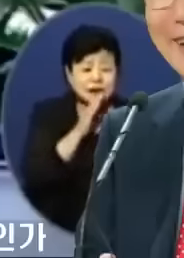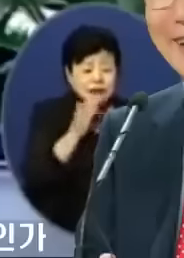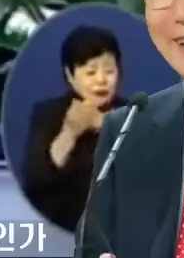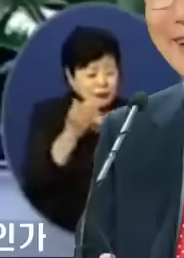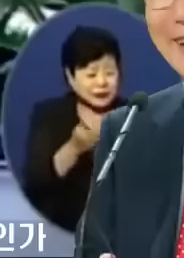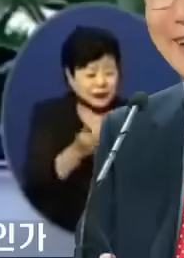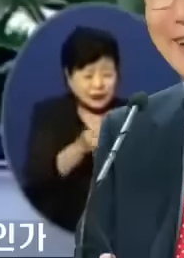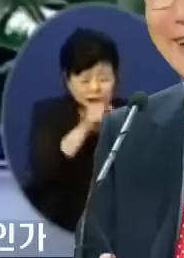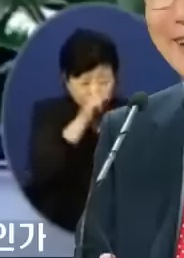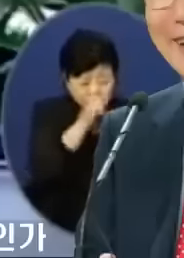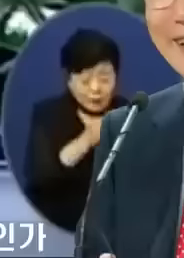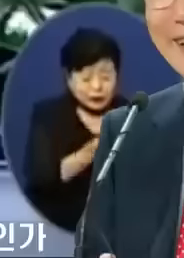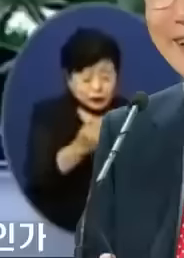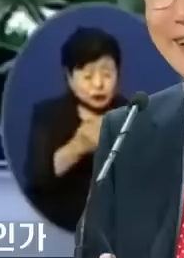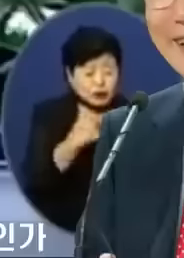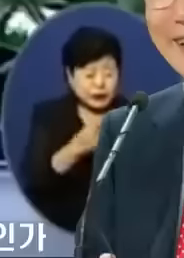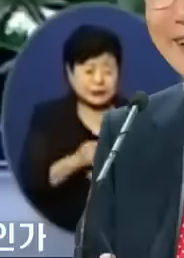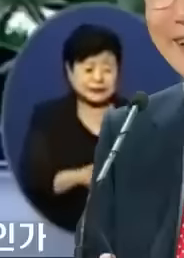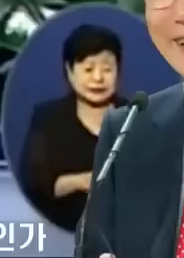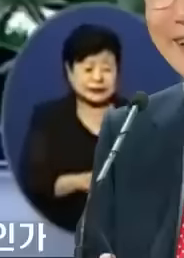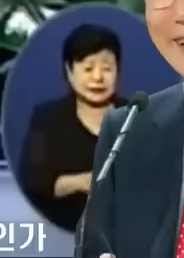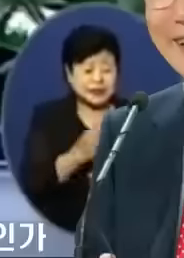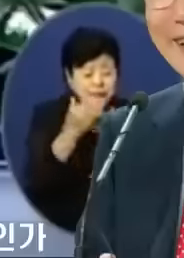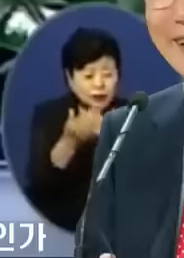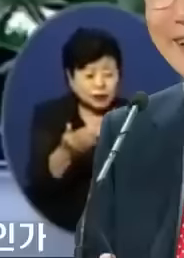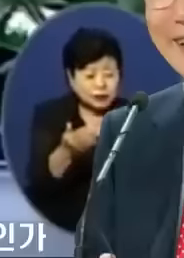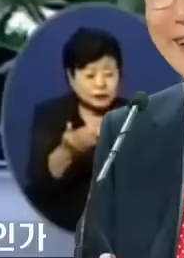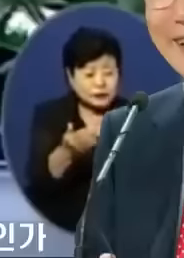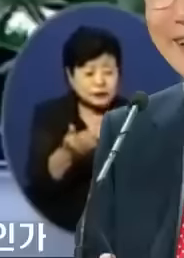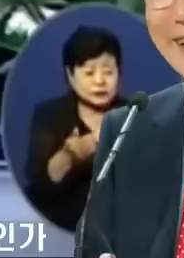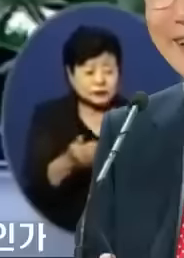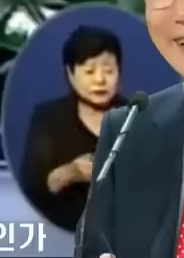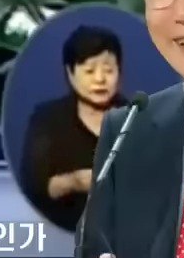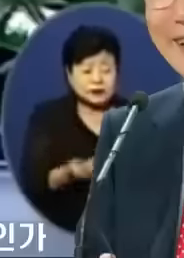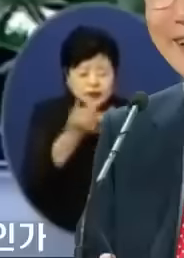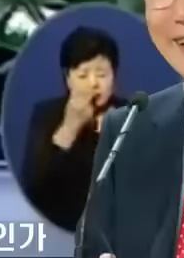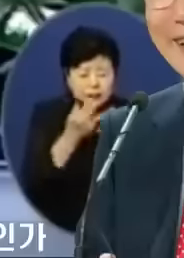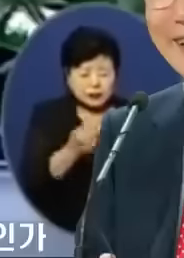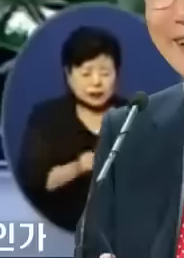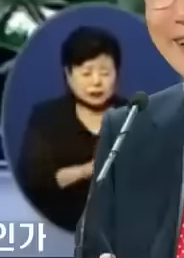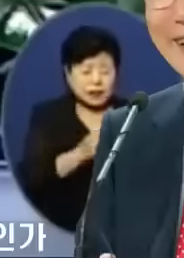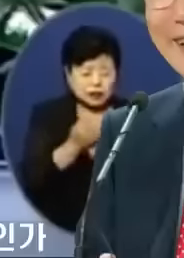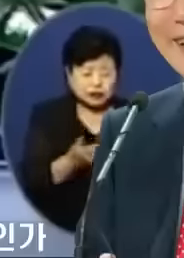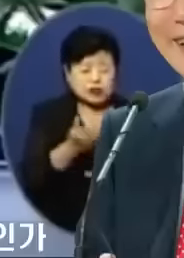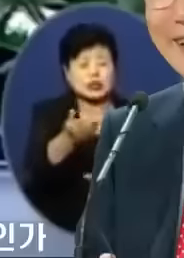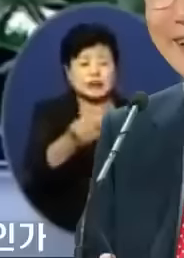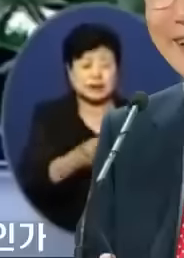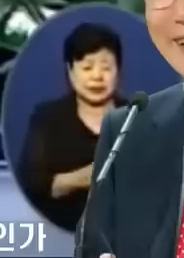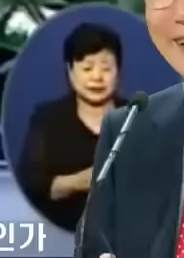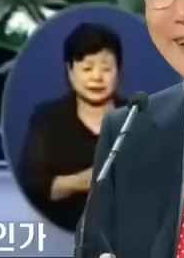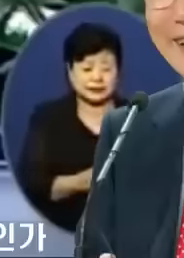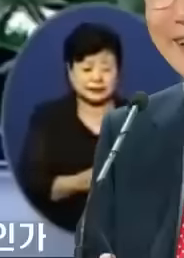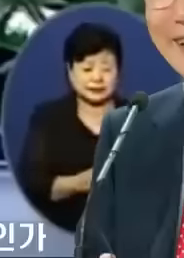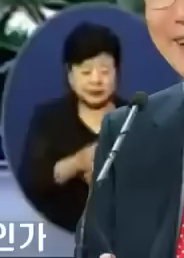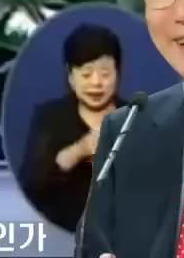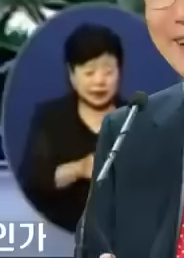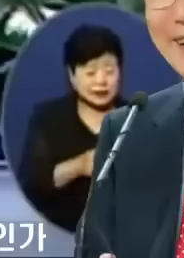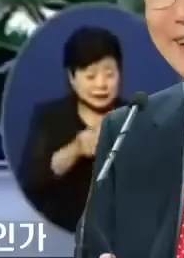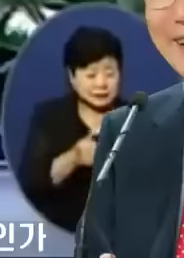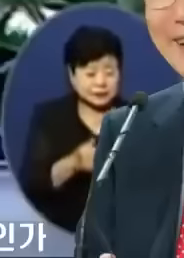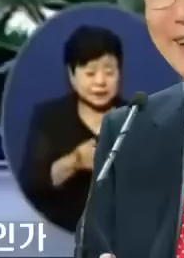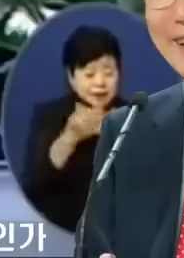여러분에게 좋게 해주기를 원하시는 것은 여러분을 당신의 생명처럼 사랑하시기 때문입니다.